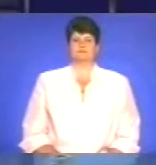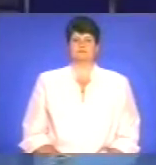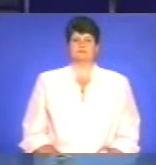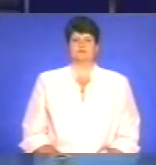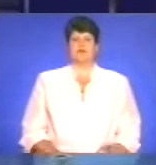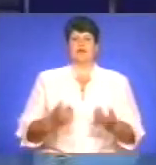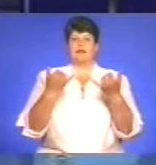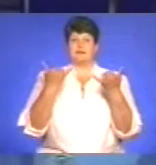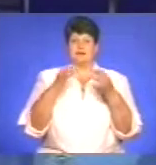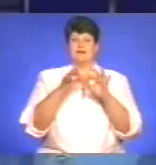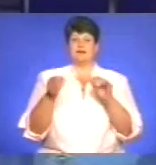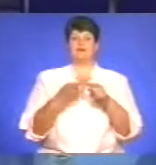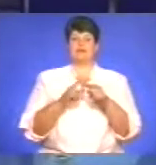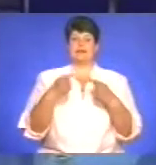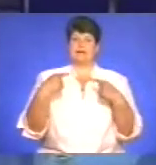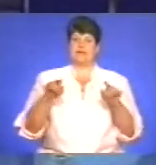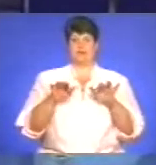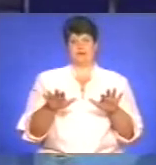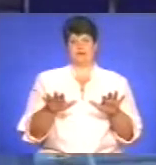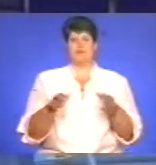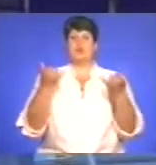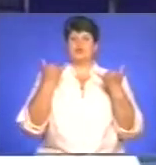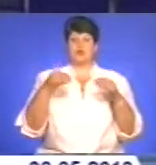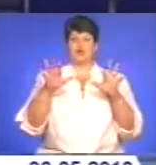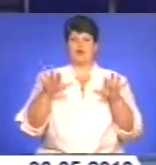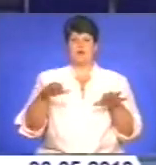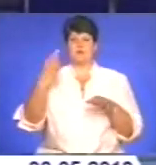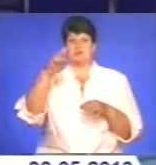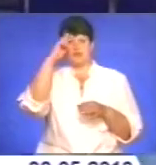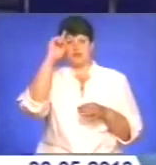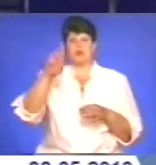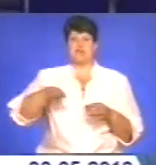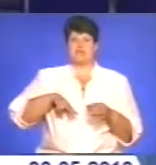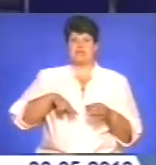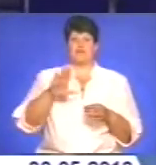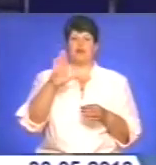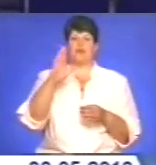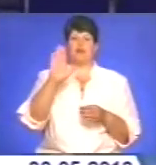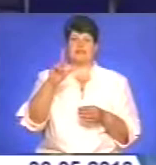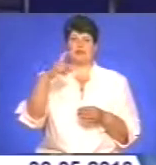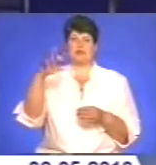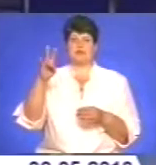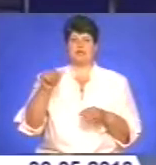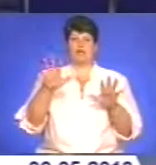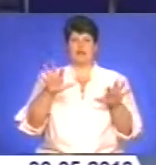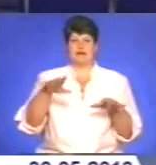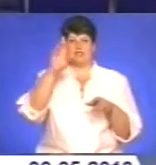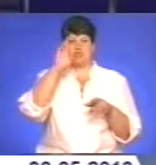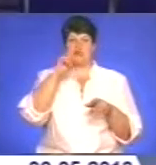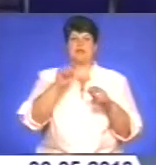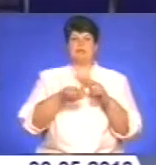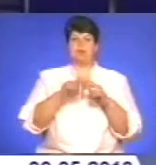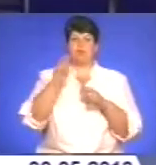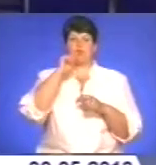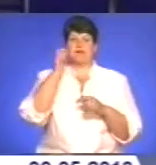А тепер докладніше про ці та інші події. Сьогодні голова обласної державної адміністрації Валентин Хоптян та голова Державної інспекції України